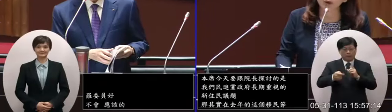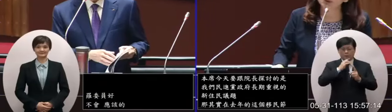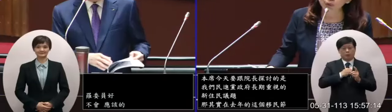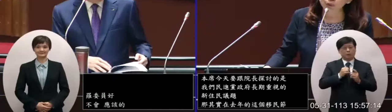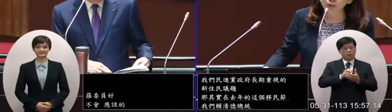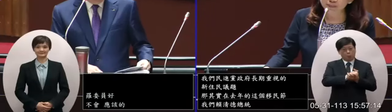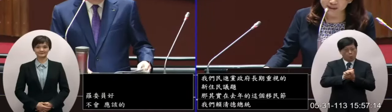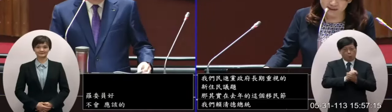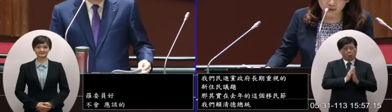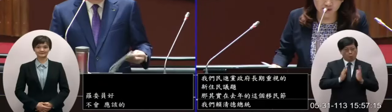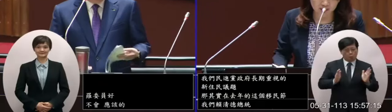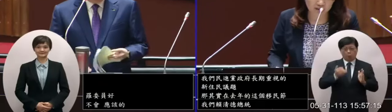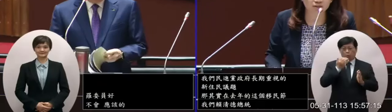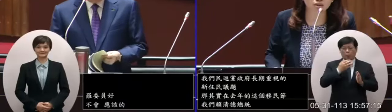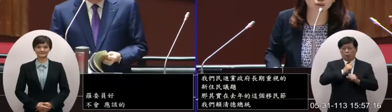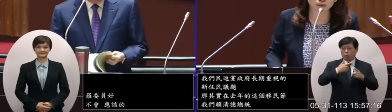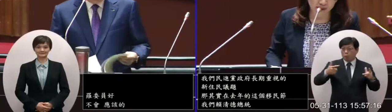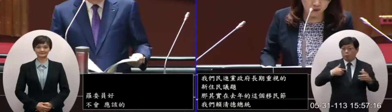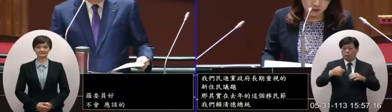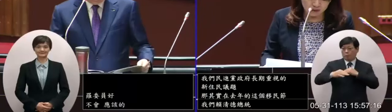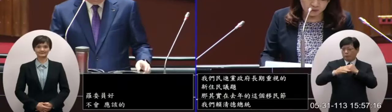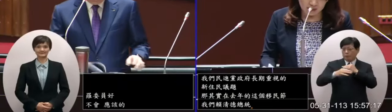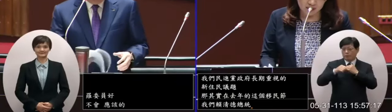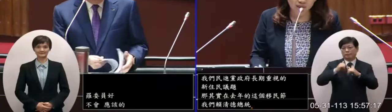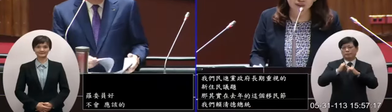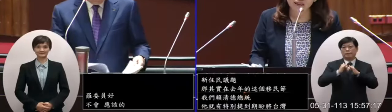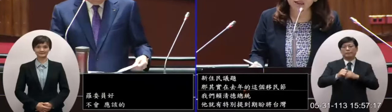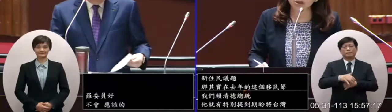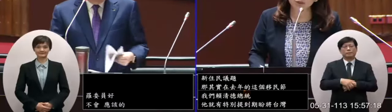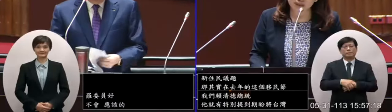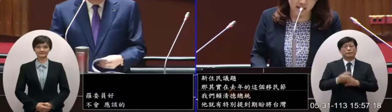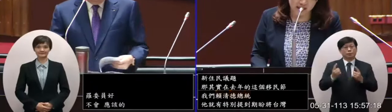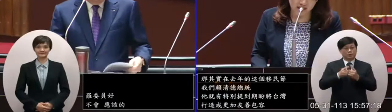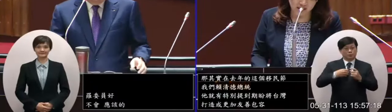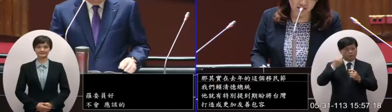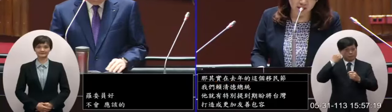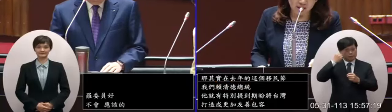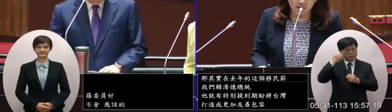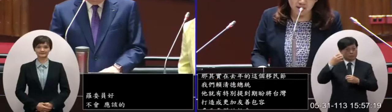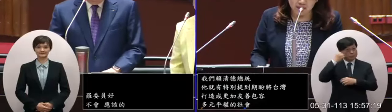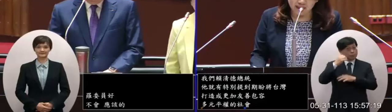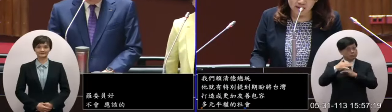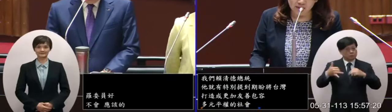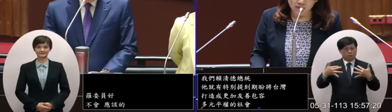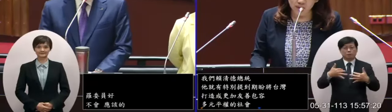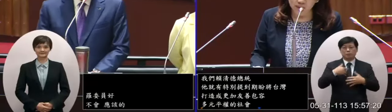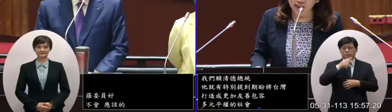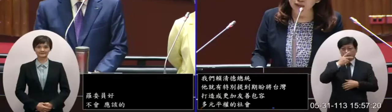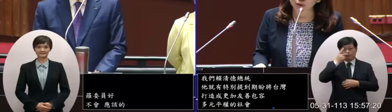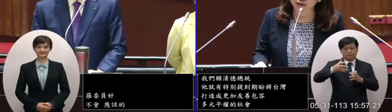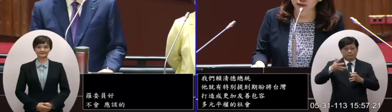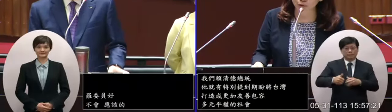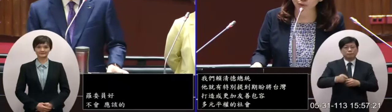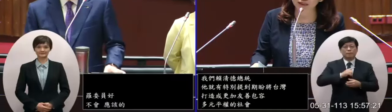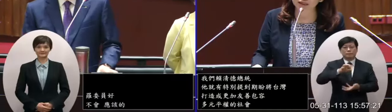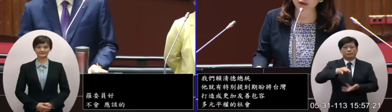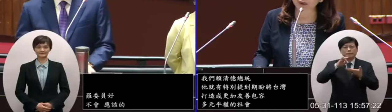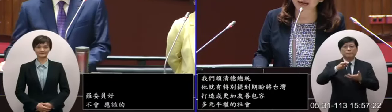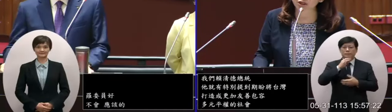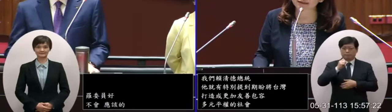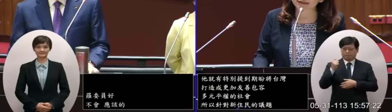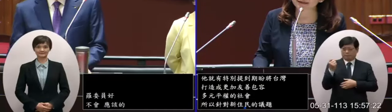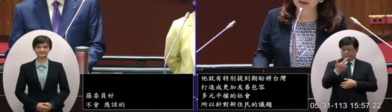容、多元平权的这个社会。所以呢，针对这个新住民的议题呢，我们赖清德总统他有提出